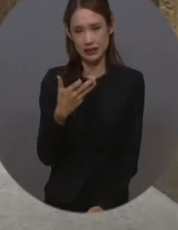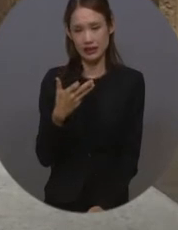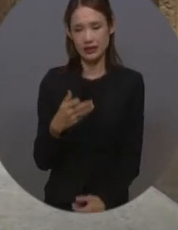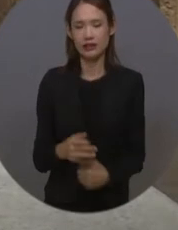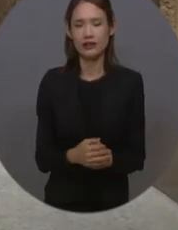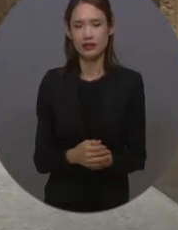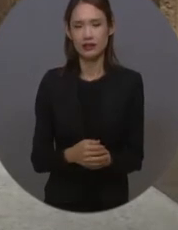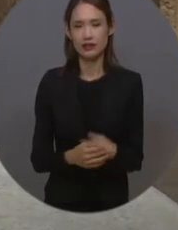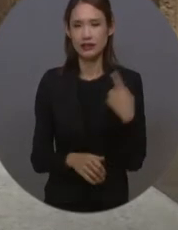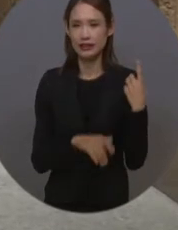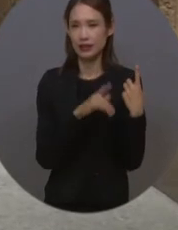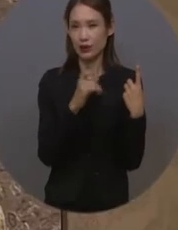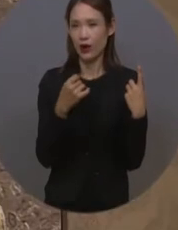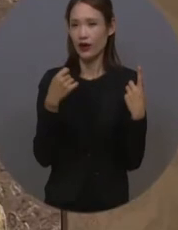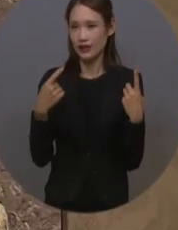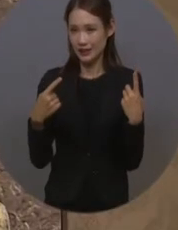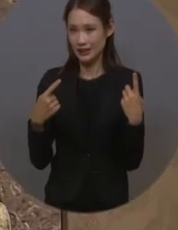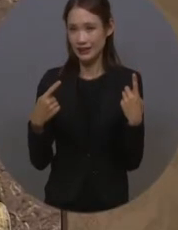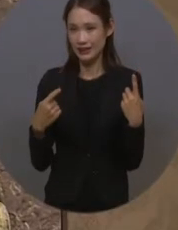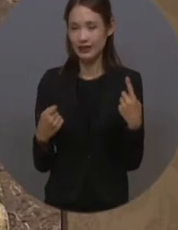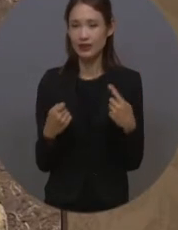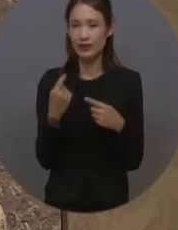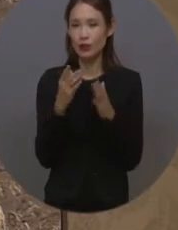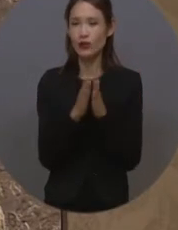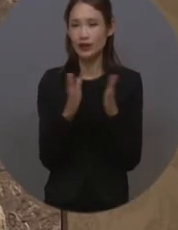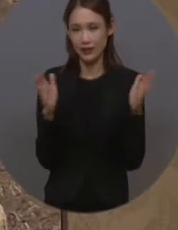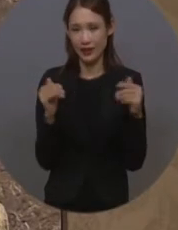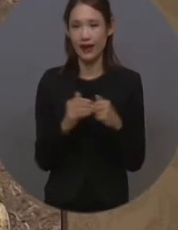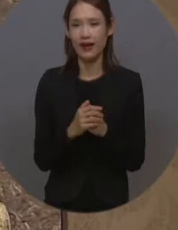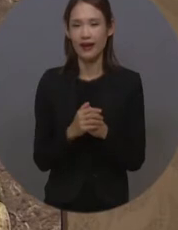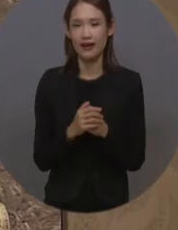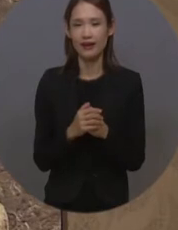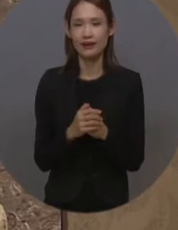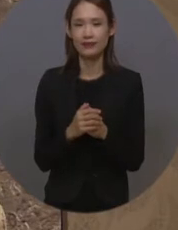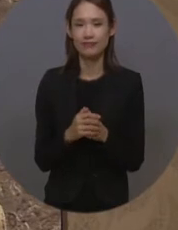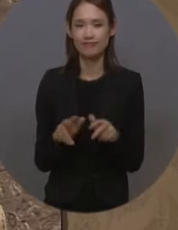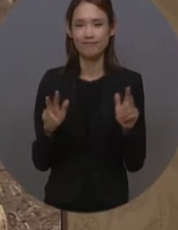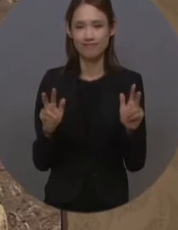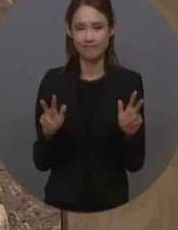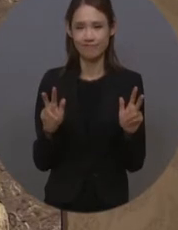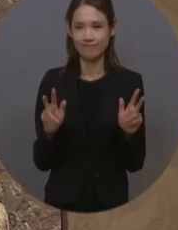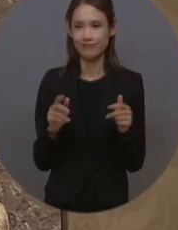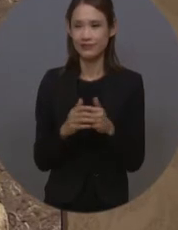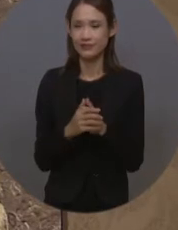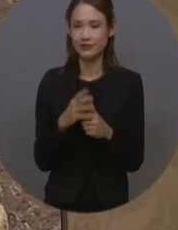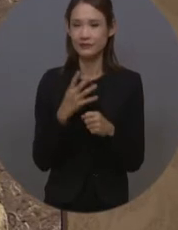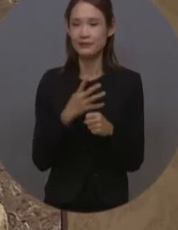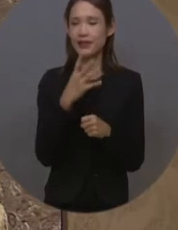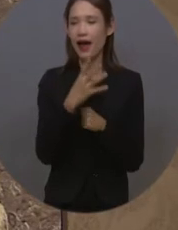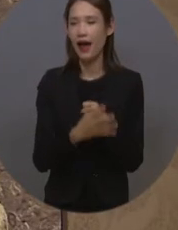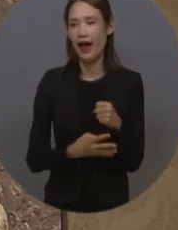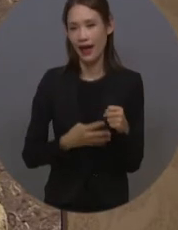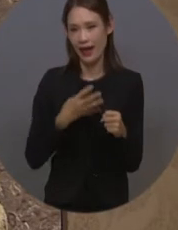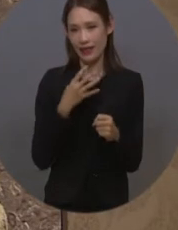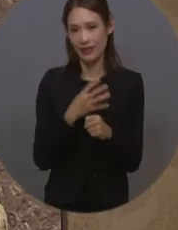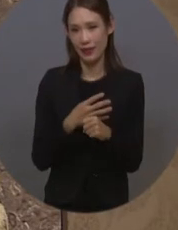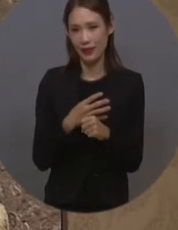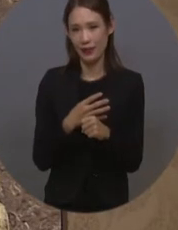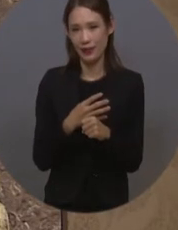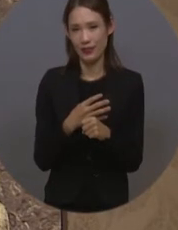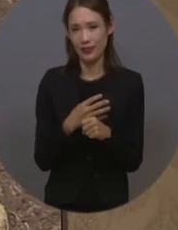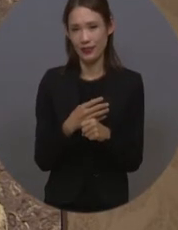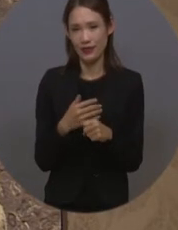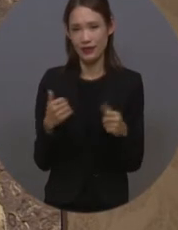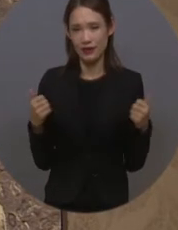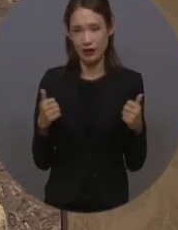2018년도 1월 1일부터 다시 시작을 했기 때문에 지금 이제 4년 차에 접어들어서 네. 열심히들